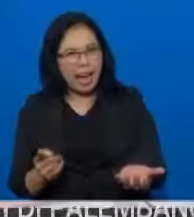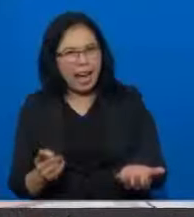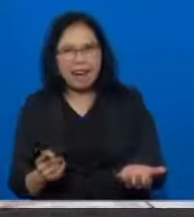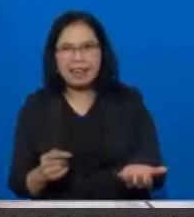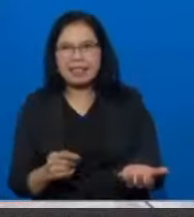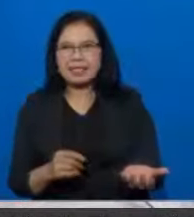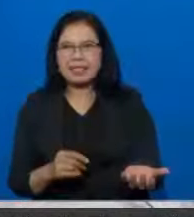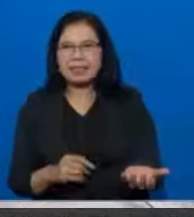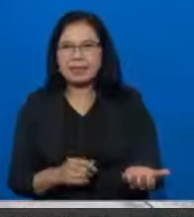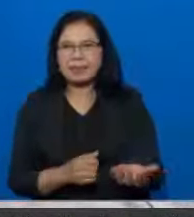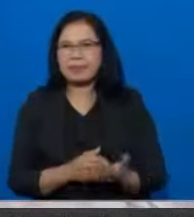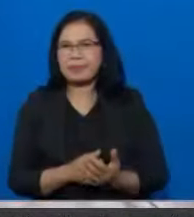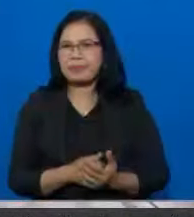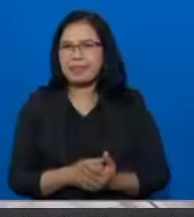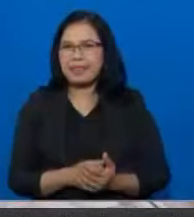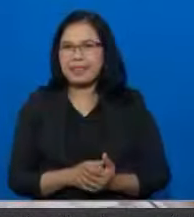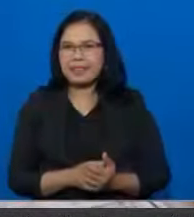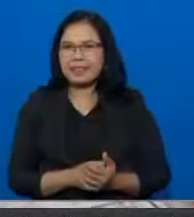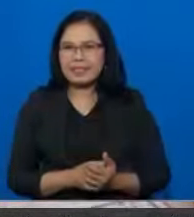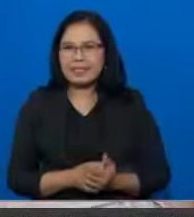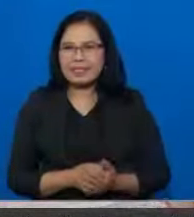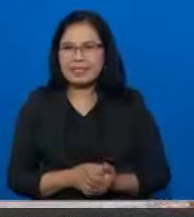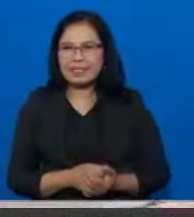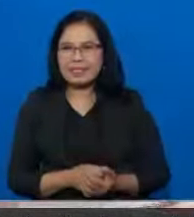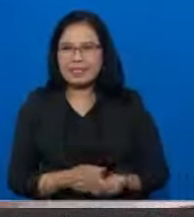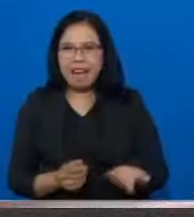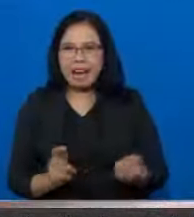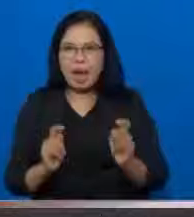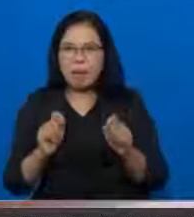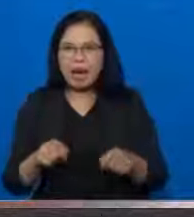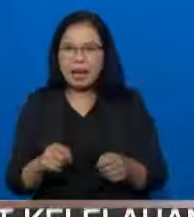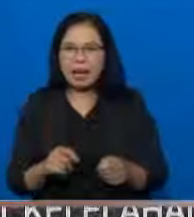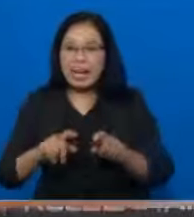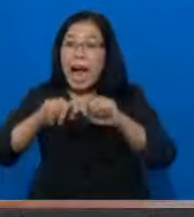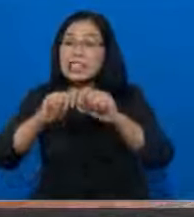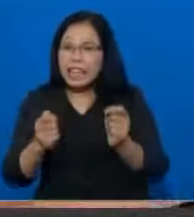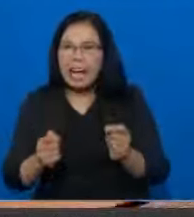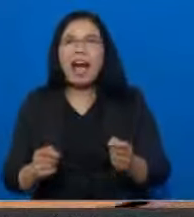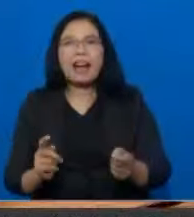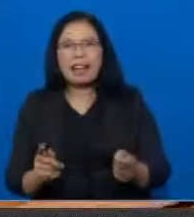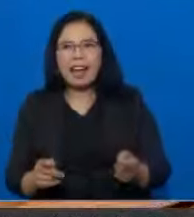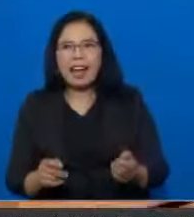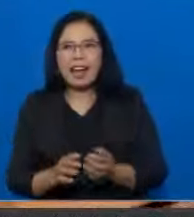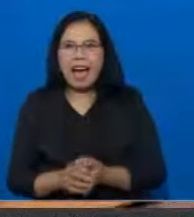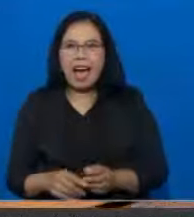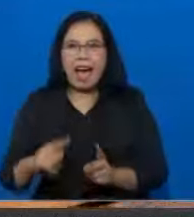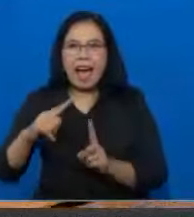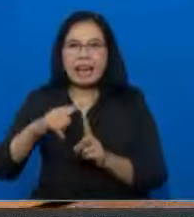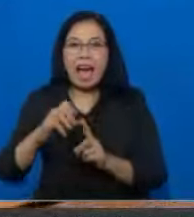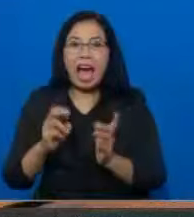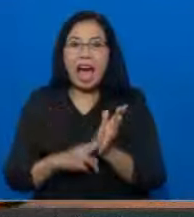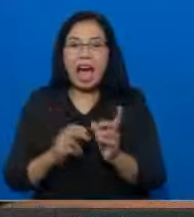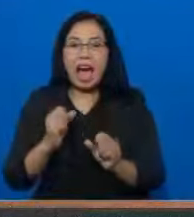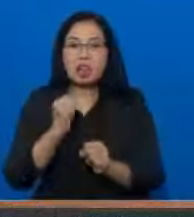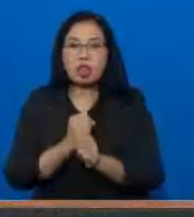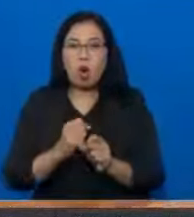juga bervariasi. Yang pakai kacangnya lah. Terus tongcengnya juga agak crunchy-crunchy lah.